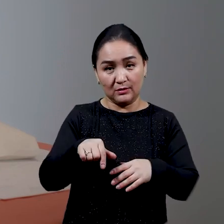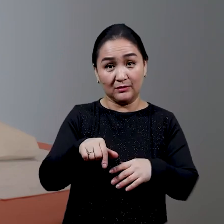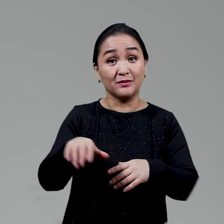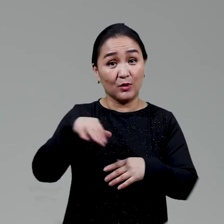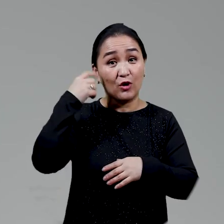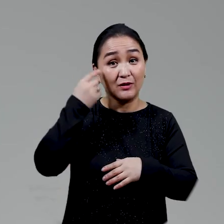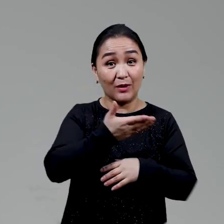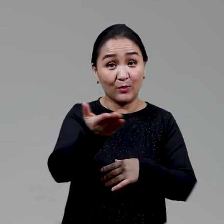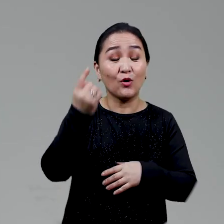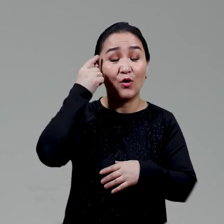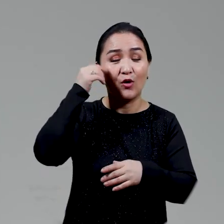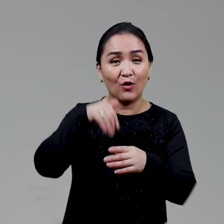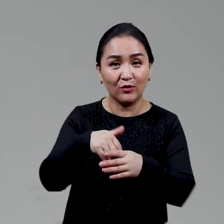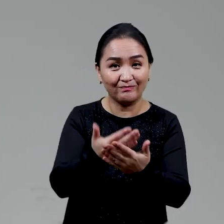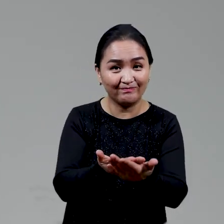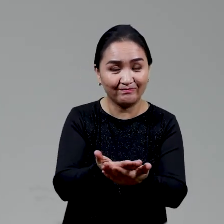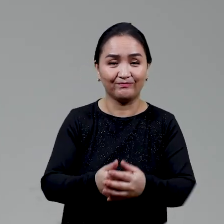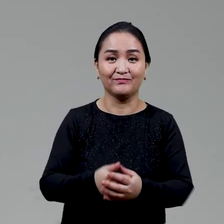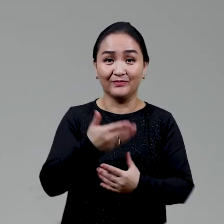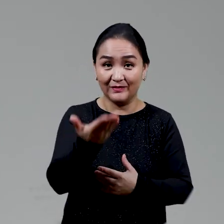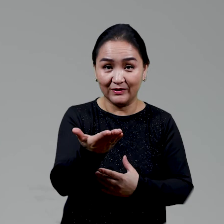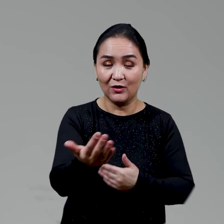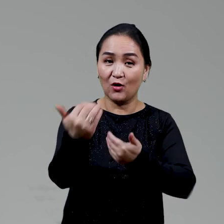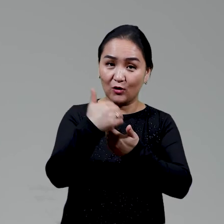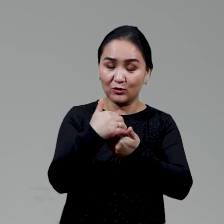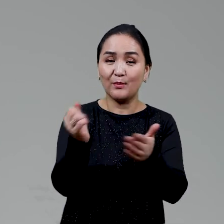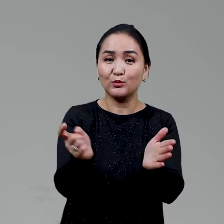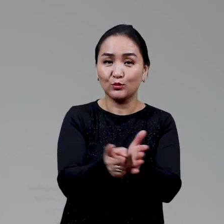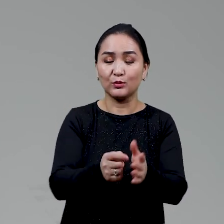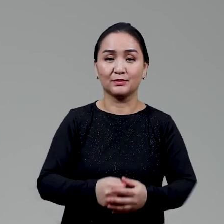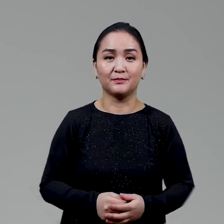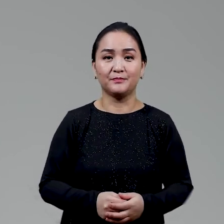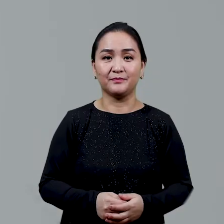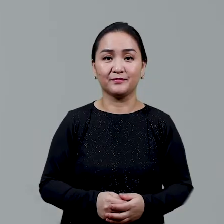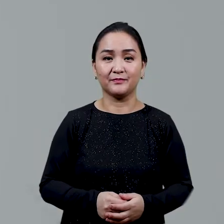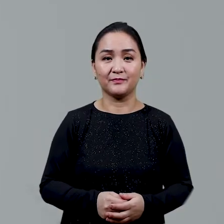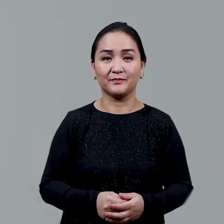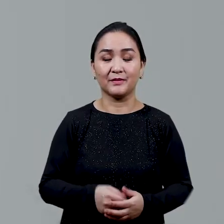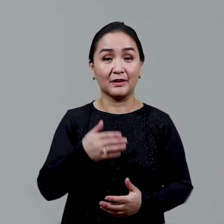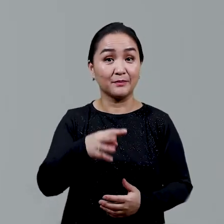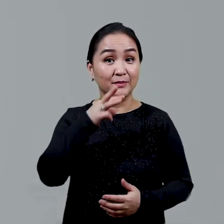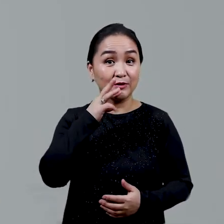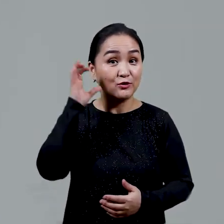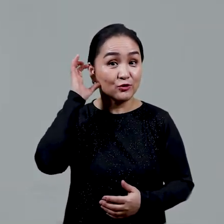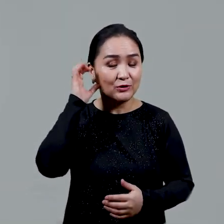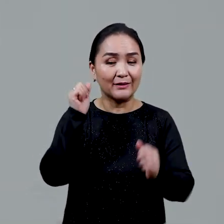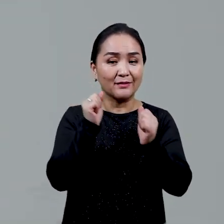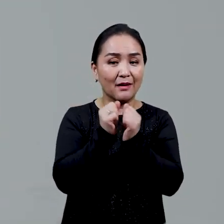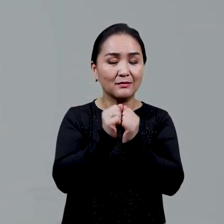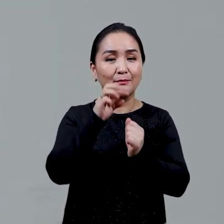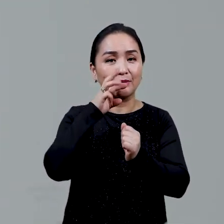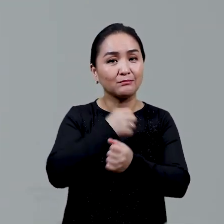ойлголоо. Та бүхэн ч гэсэн маш сайн ойлгоорой. Таны ч гэсэн оролцоо маш чухал. Тийм болохоор энэ бичлэгийг гэсэн